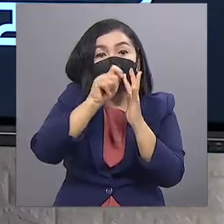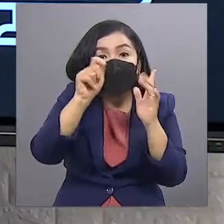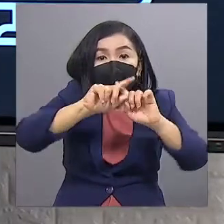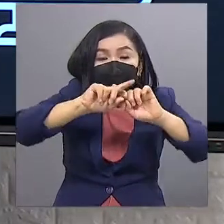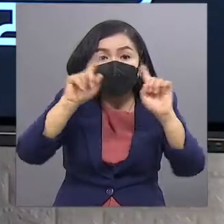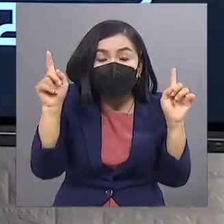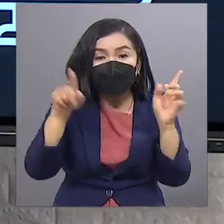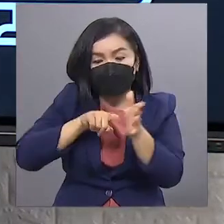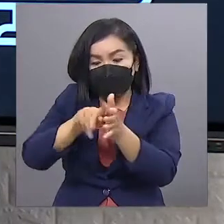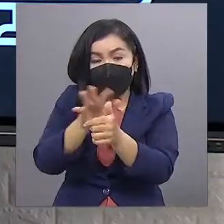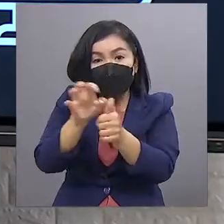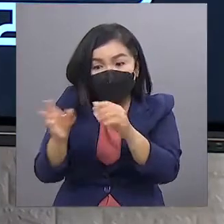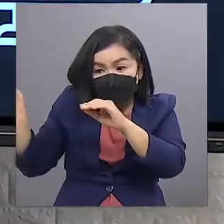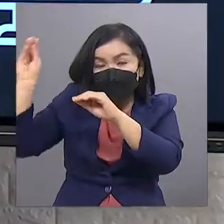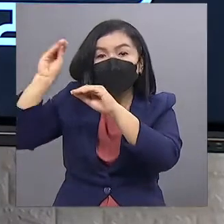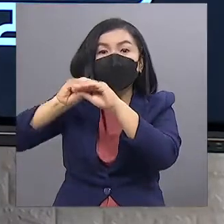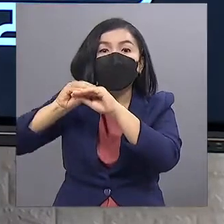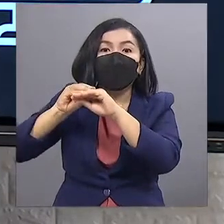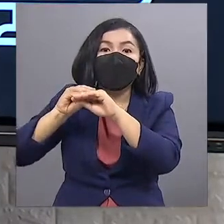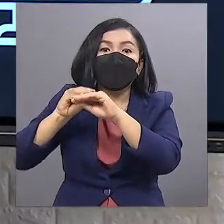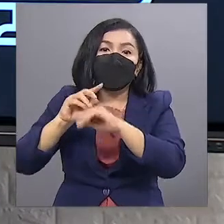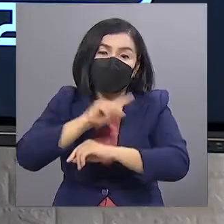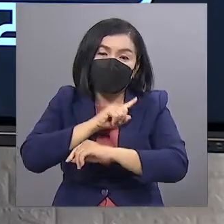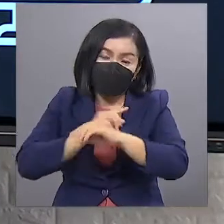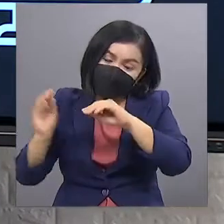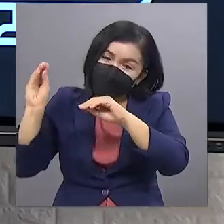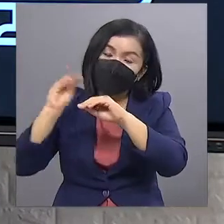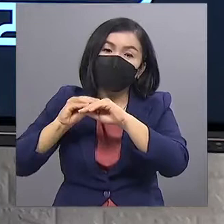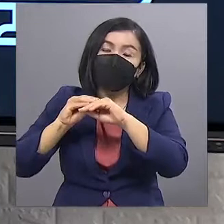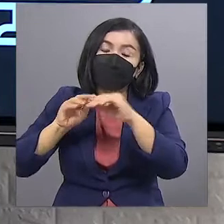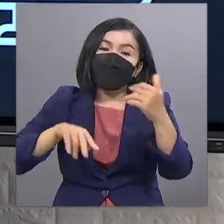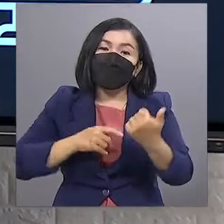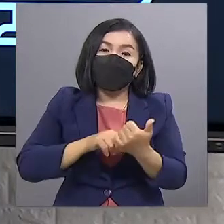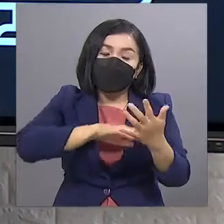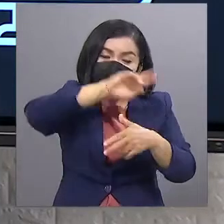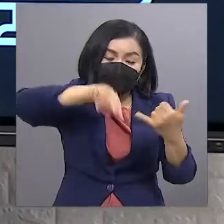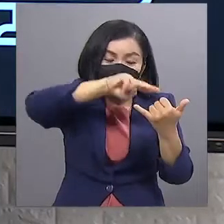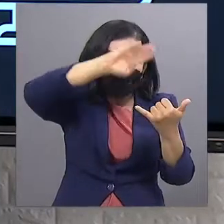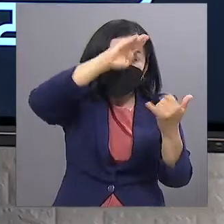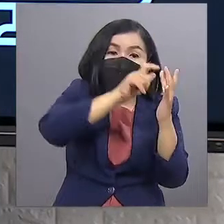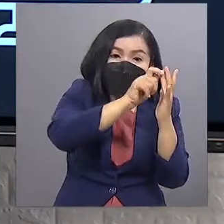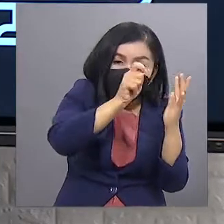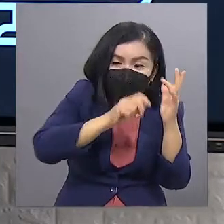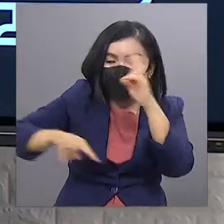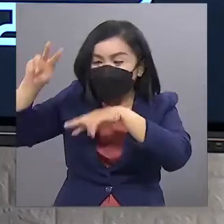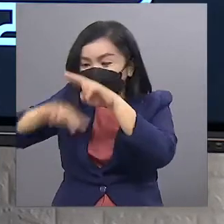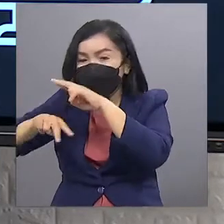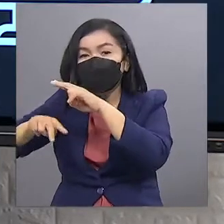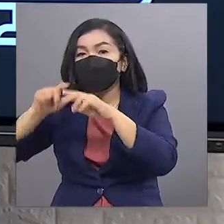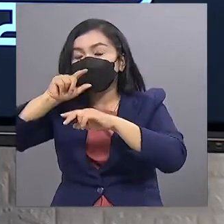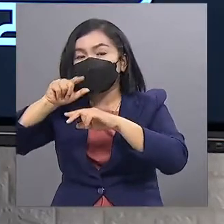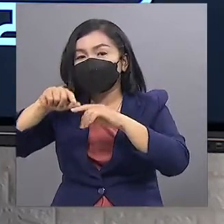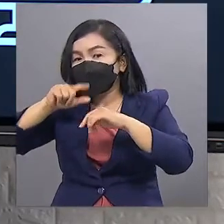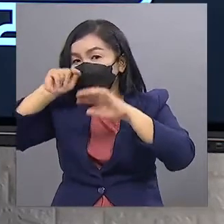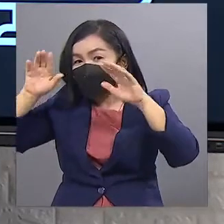ตองเพิ่มบทบา มาดูแลกุผู้ปวย COVID19พี่นกบอกว่าเหนื่อย เกรียดด้วยเพรวตเห็น